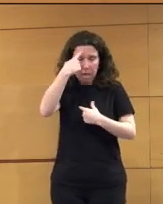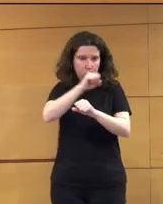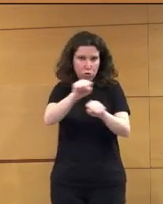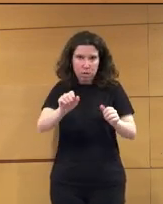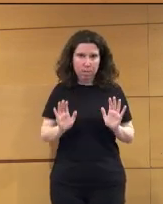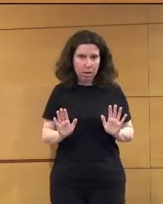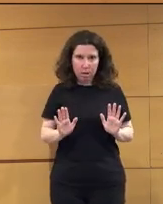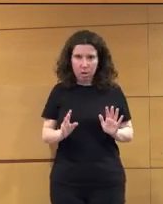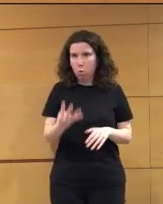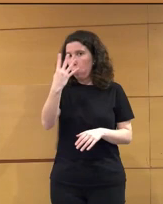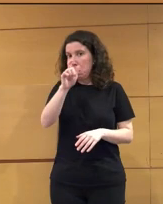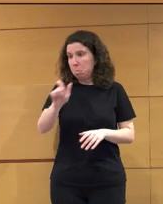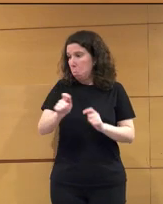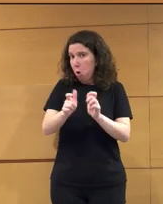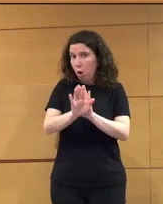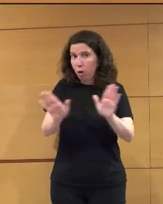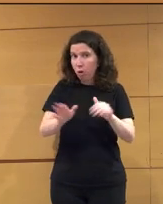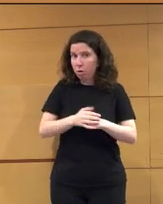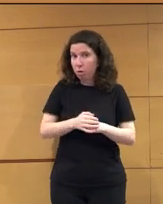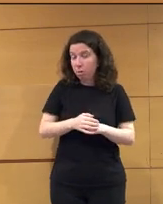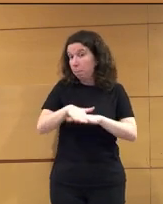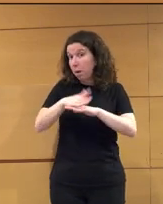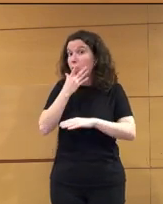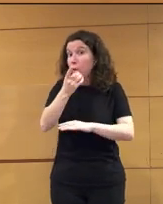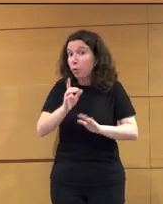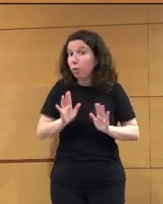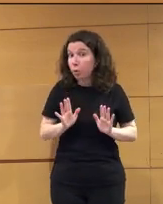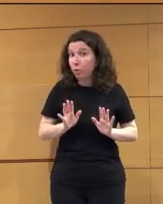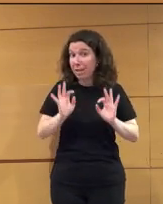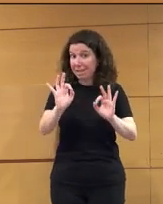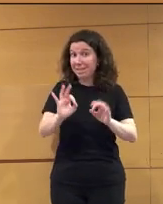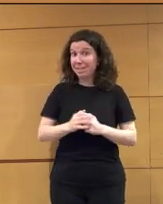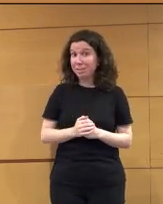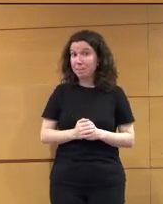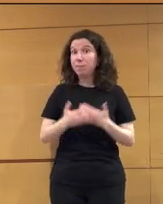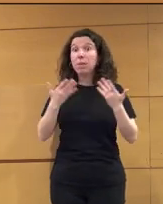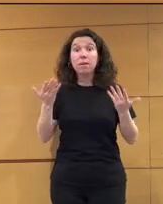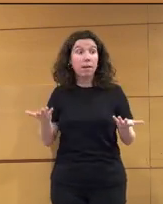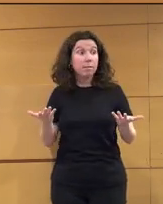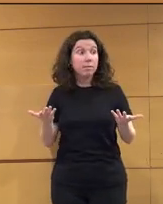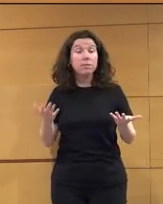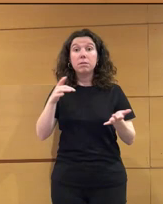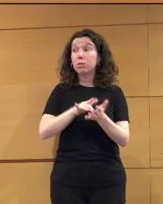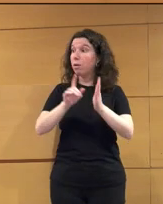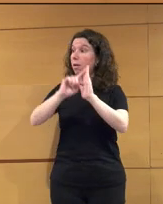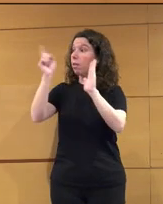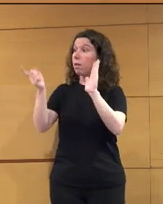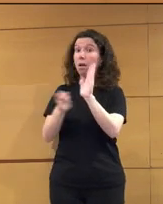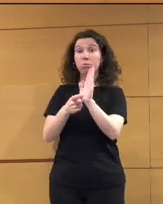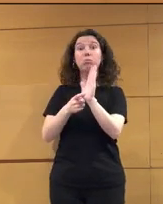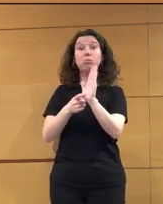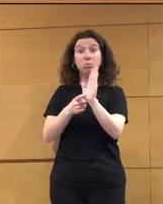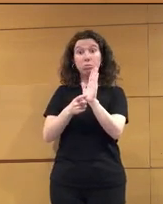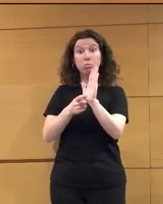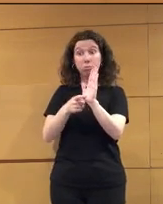gat. O sigui, i perdoneu la sinceritat, però és que és així. El que passa és que ara de cop, a nivell legislatiu, no?